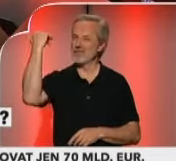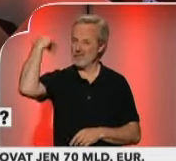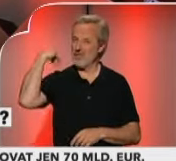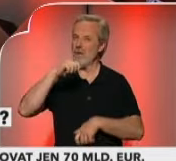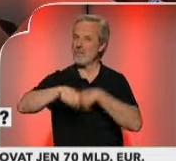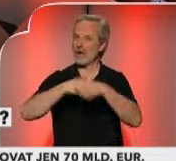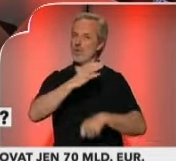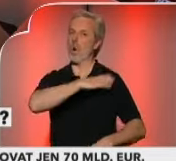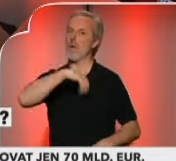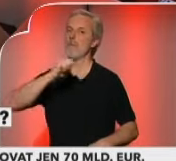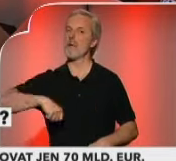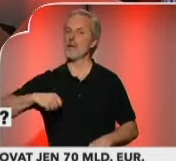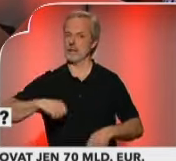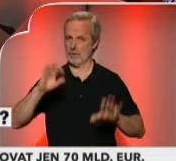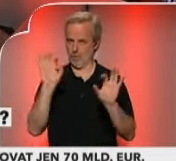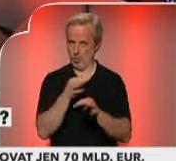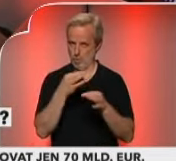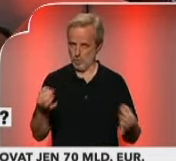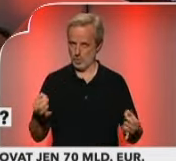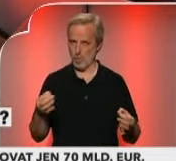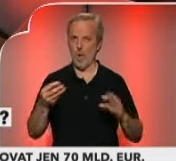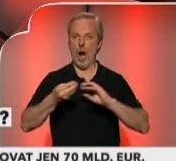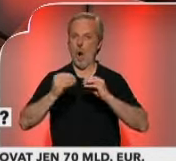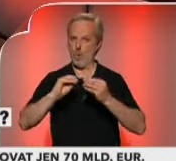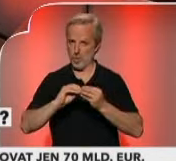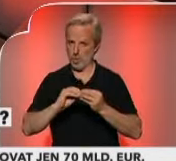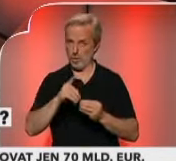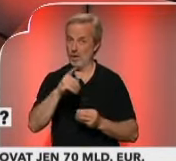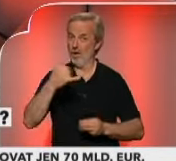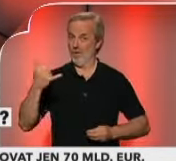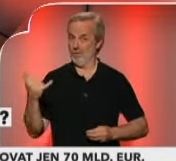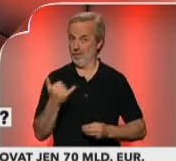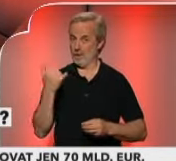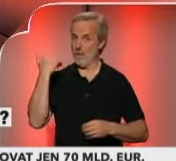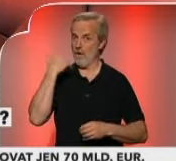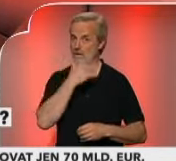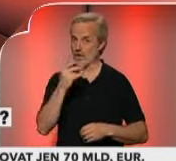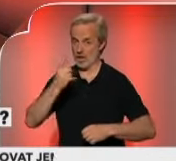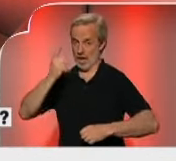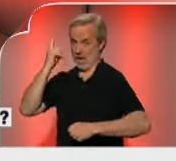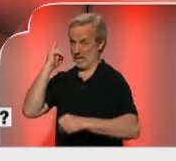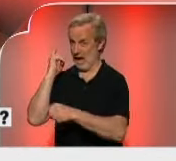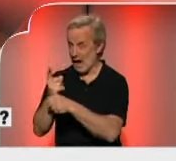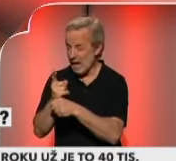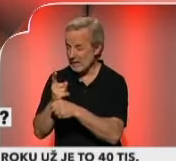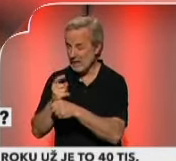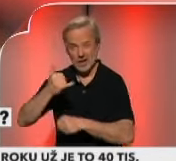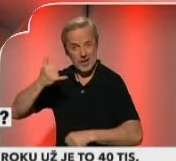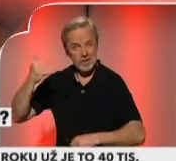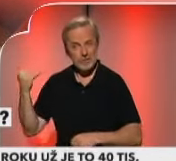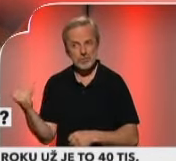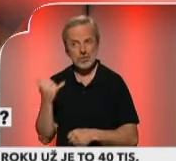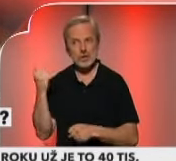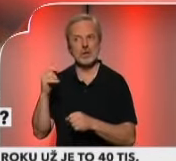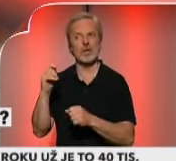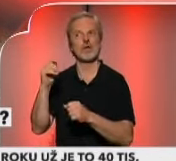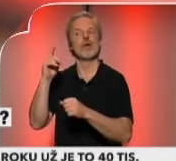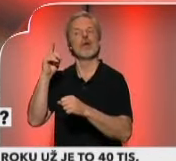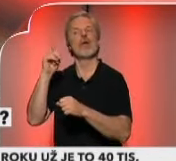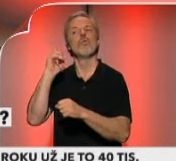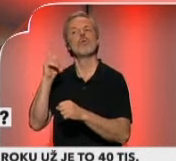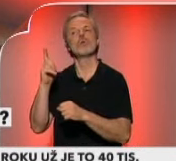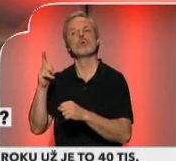ministrem ministrem průmyslu a obchodu eh vždy jste na to dbal máte 100r čisté svědomí jste si 100r